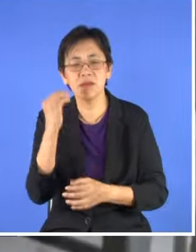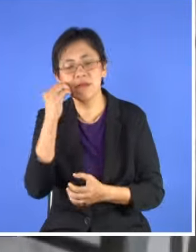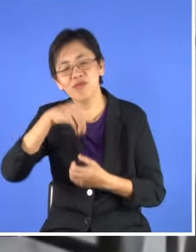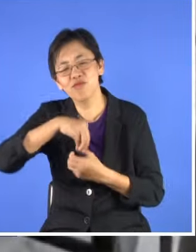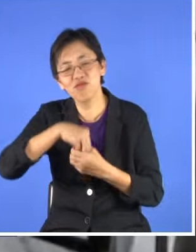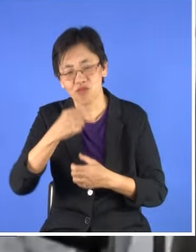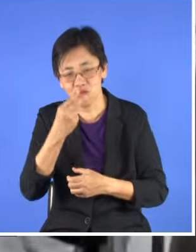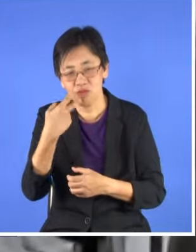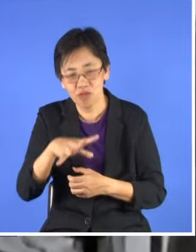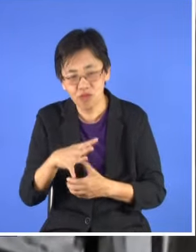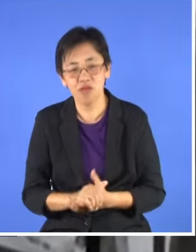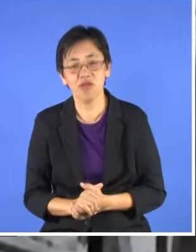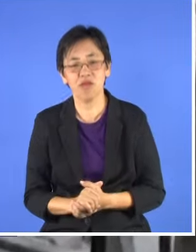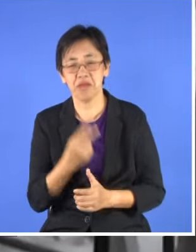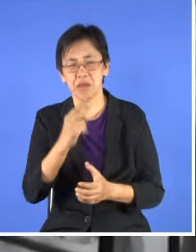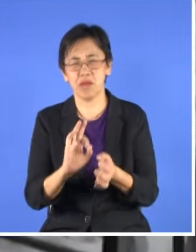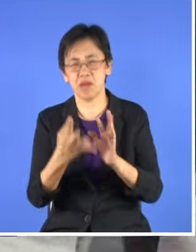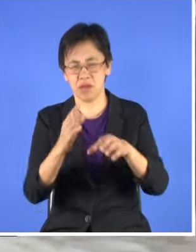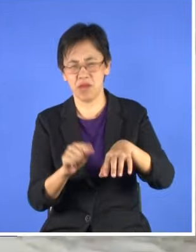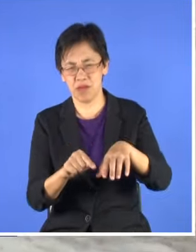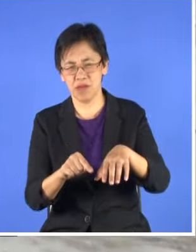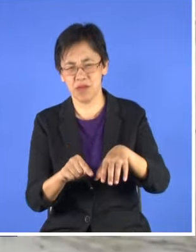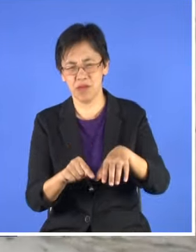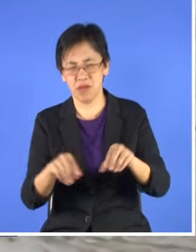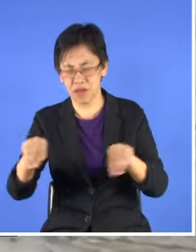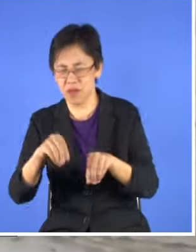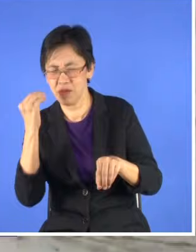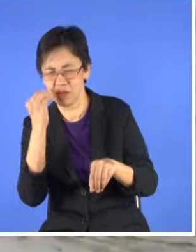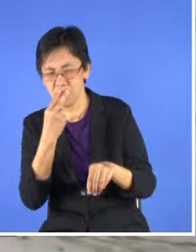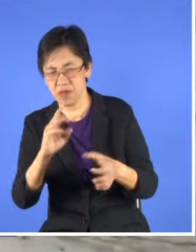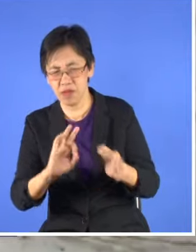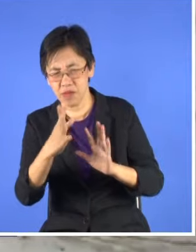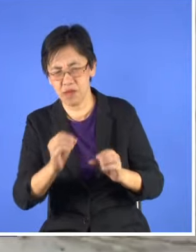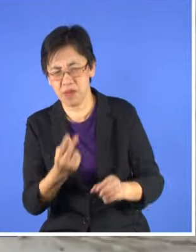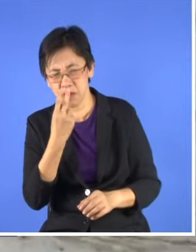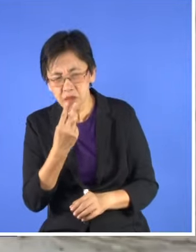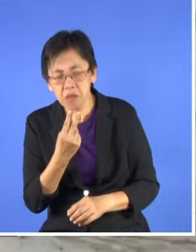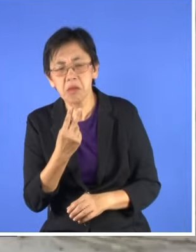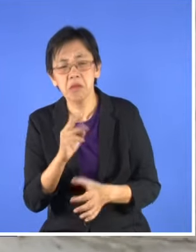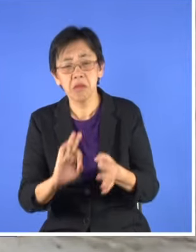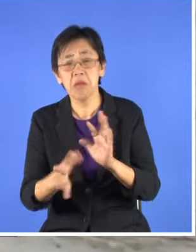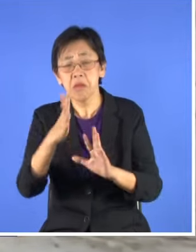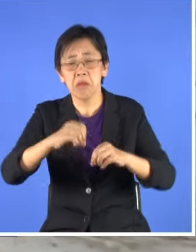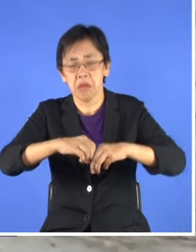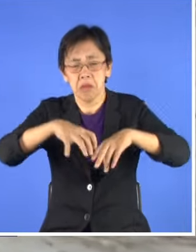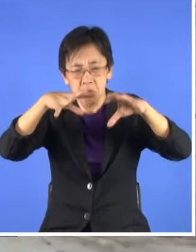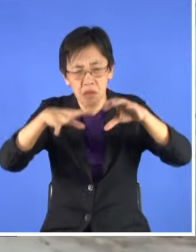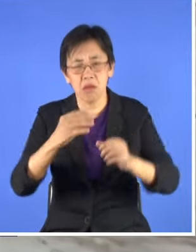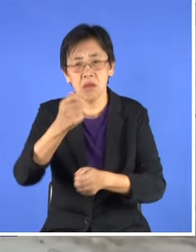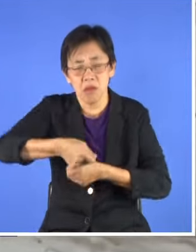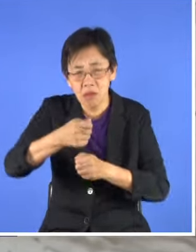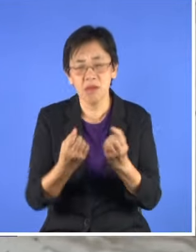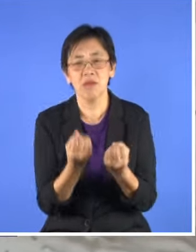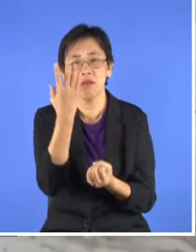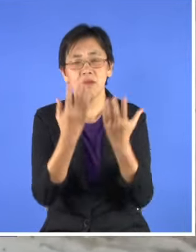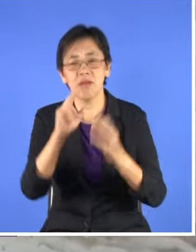แล้วล่ะว่ามีกลุ่มควันขนาดใหญ่ลอยออกมาจากท้องนาข้างบ้านก็ขี่รถมาดูเอ้ามันไฟไหม้กกดังที่เขาปลูกแล้วเก็บกัญชานี่